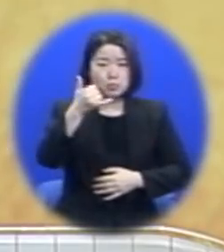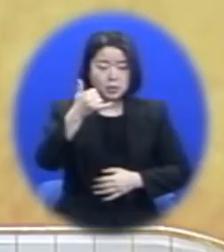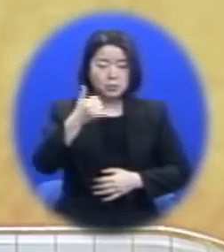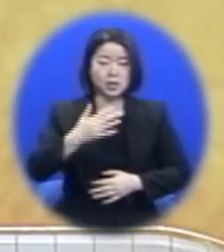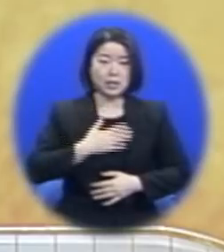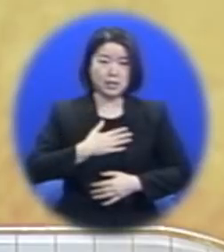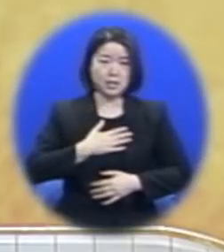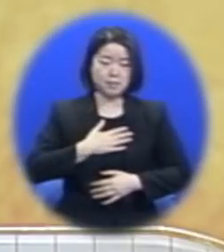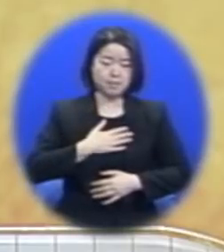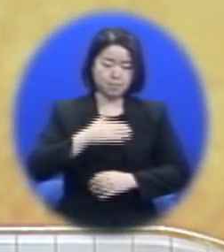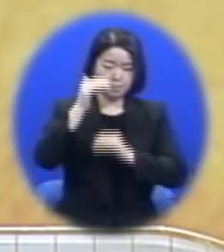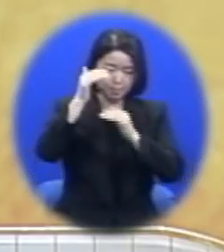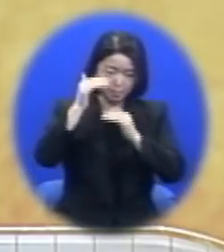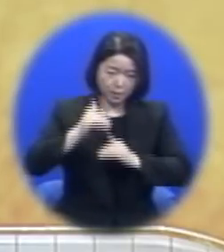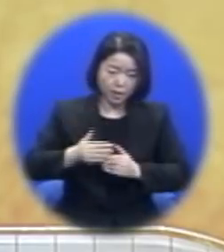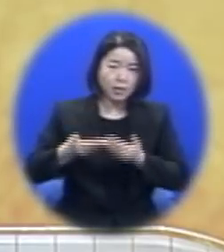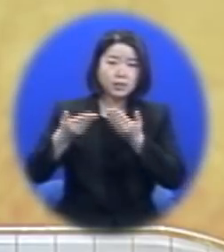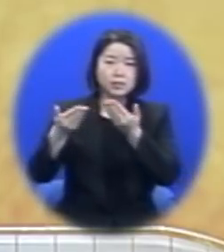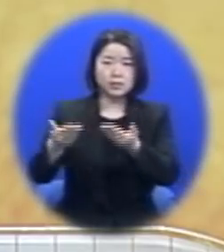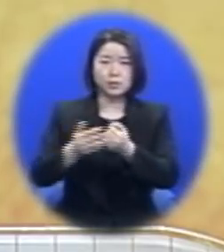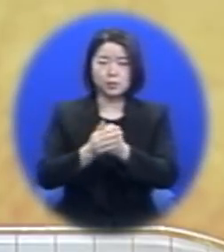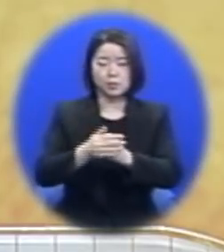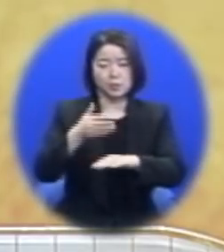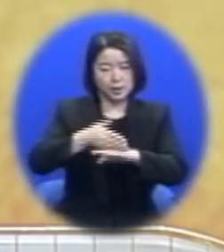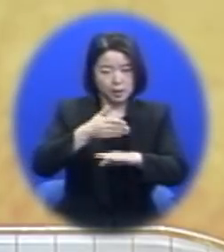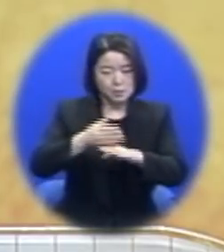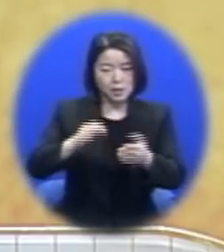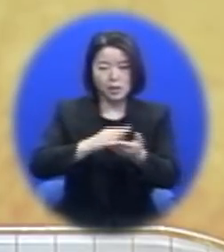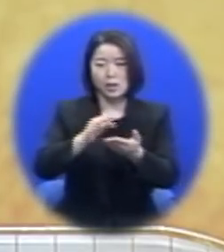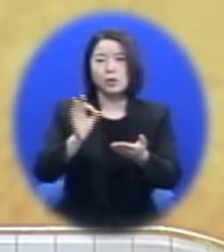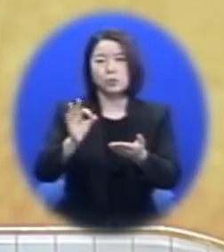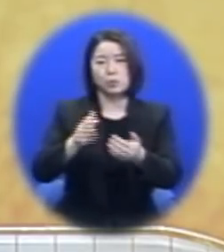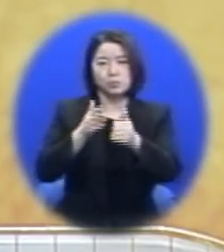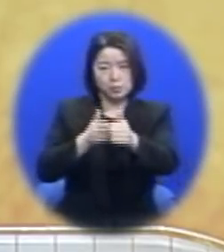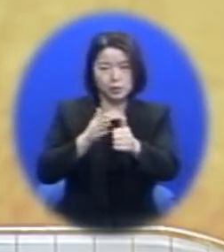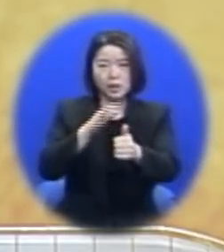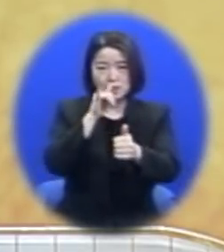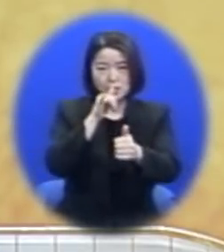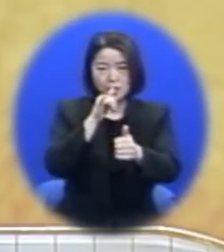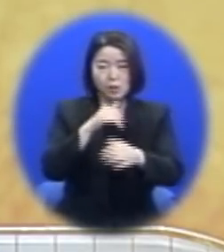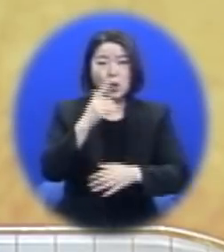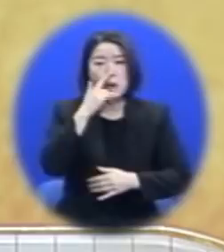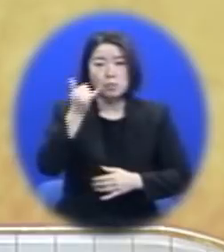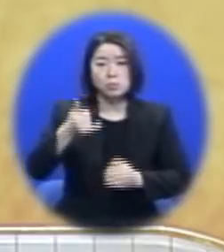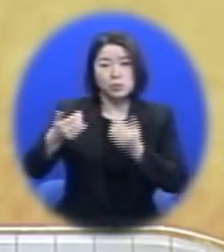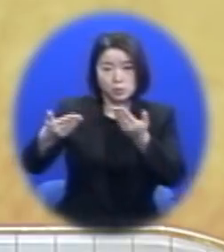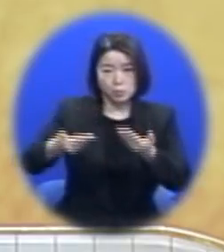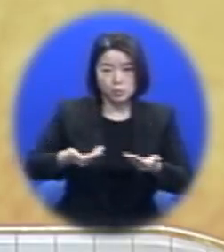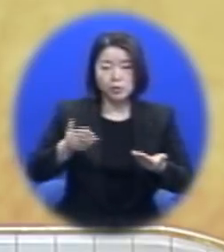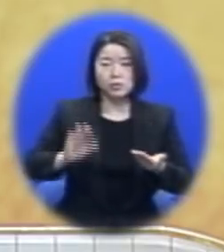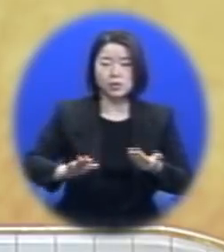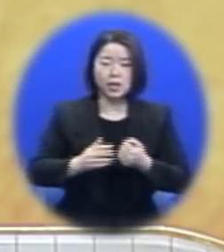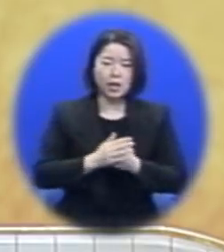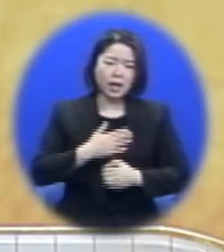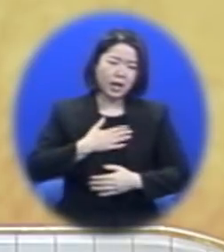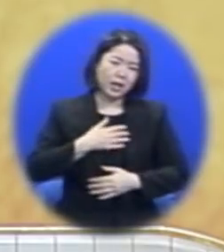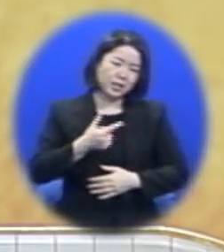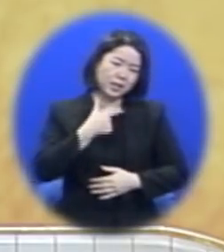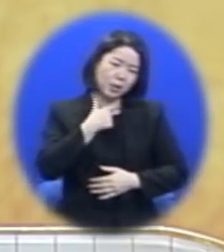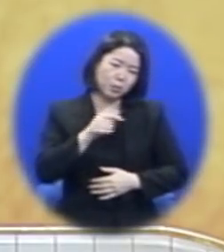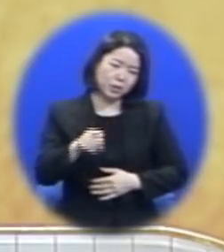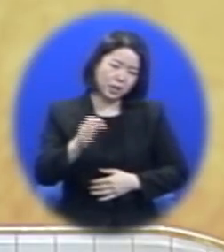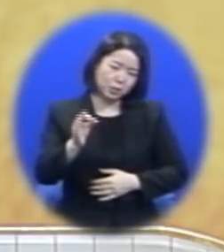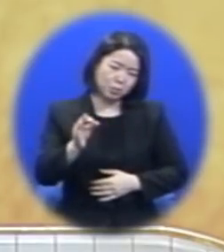말씀을 드리고 감사헌금 할 돈을 좀 부탁을 드렸습니다. 부모님이 저에게 주셨는데 제가 원하는